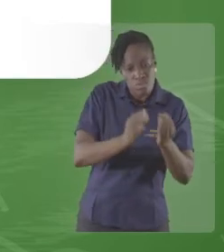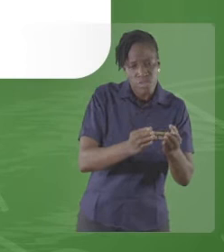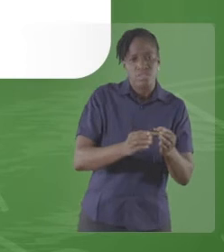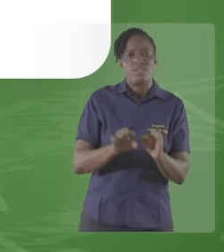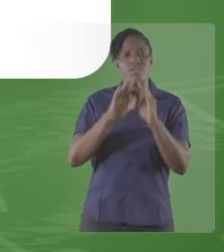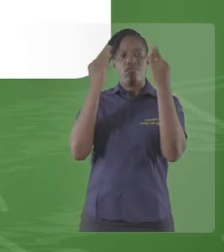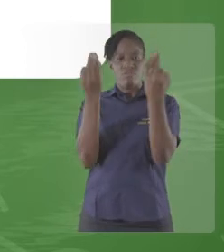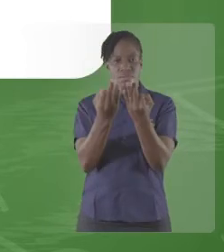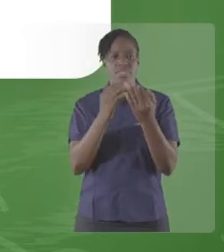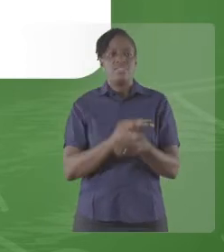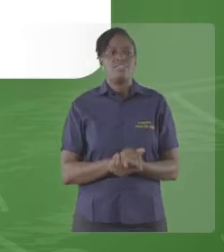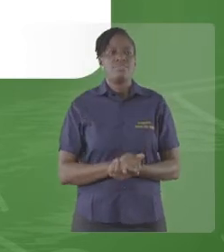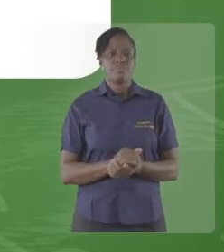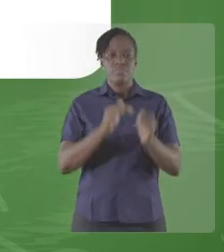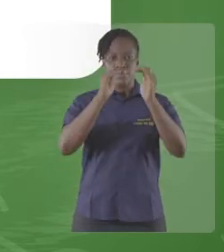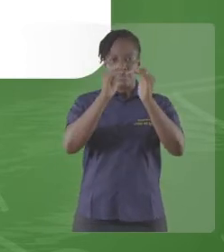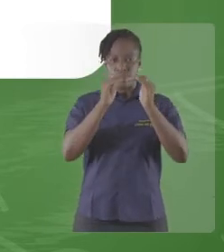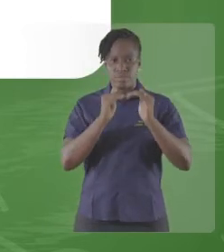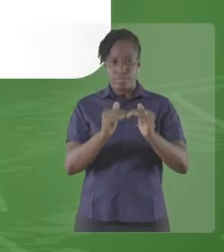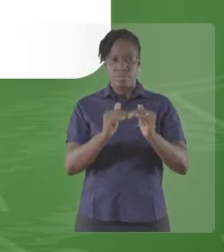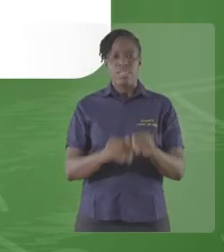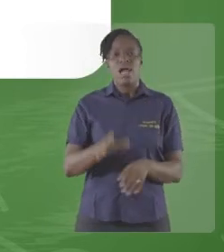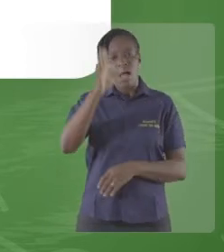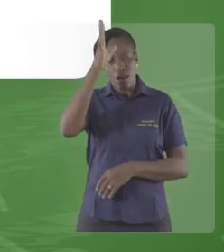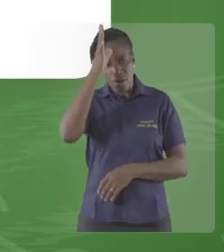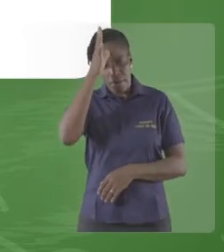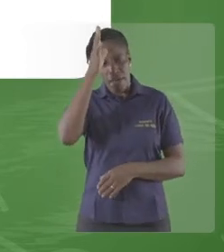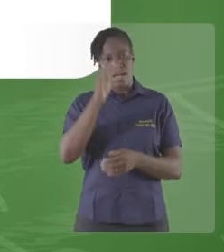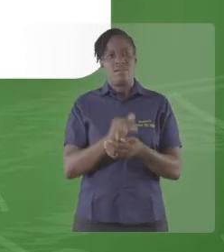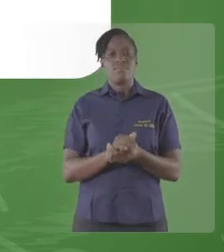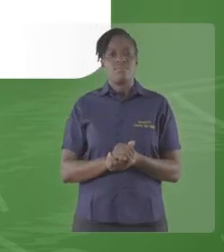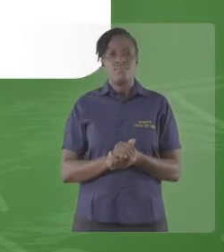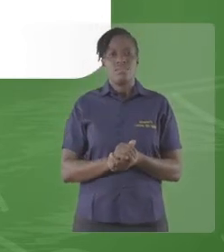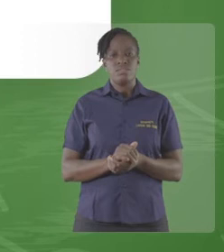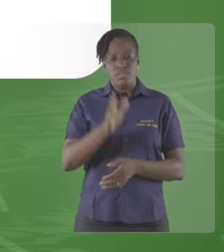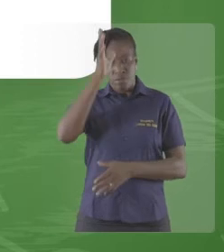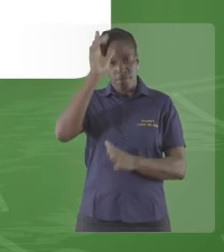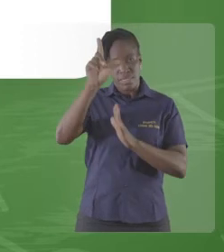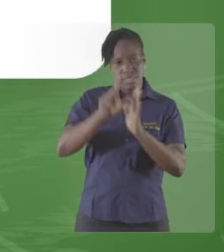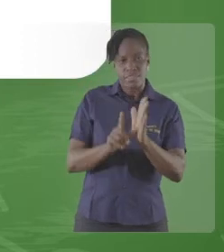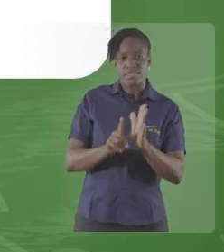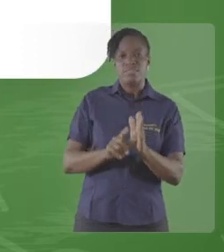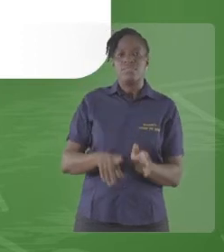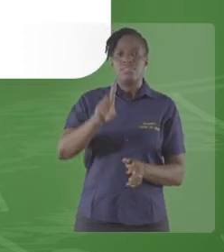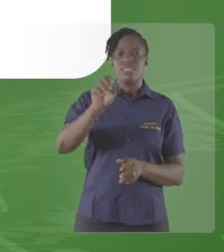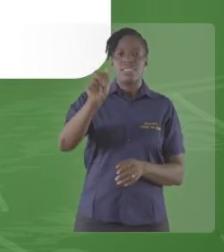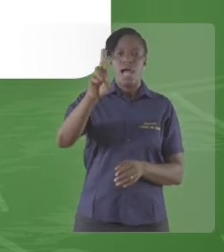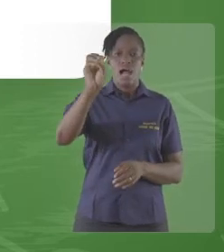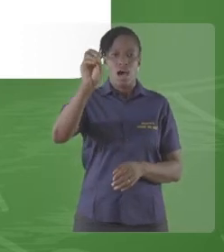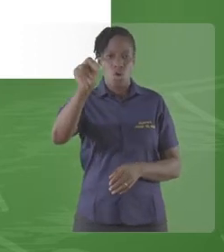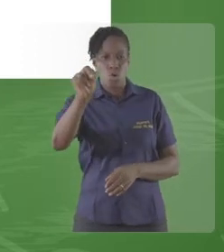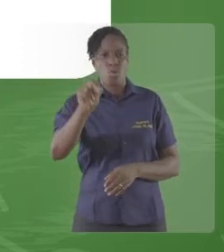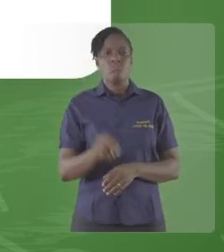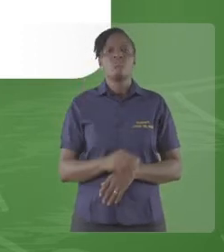La liste C, nous avons le père, le paternel, le